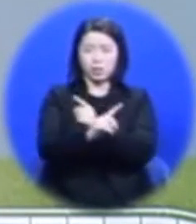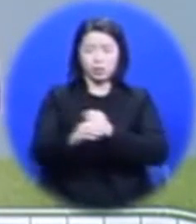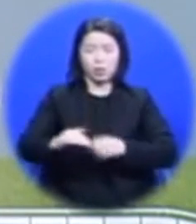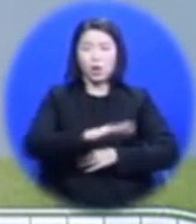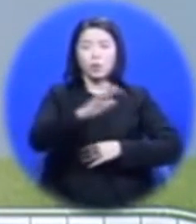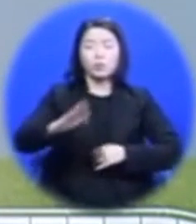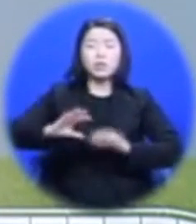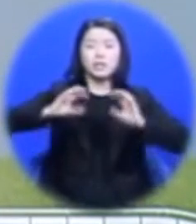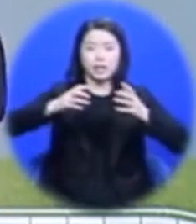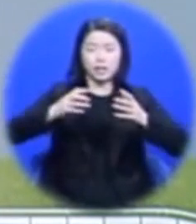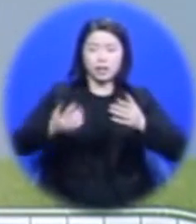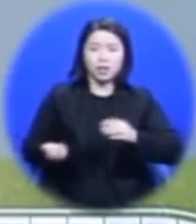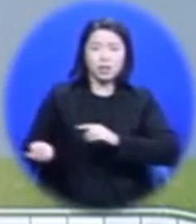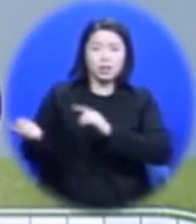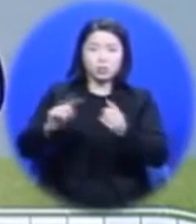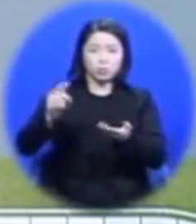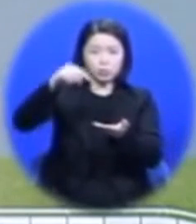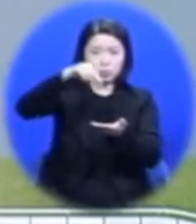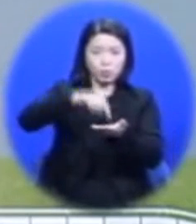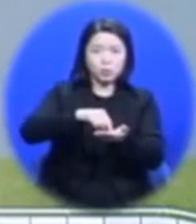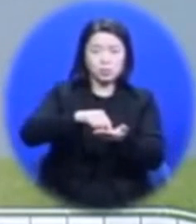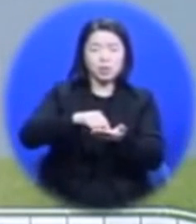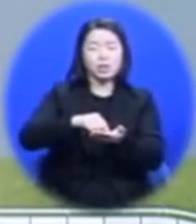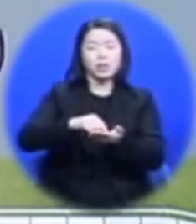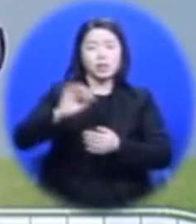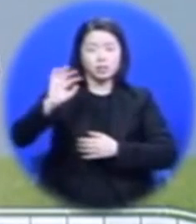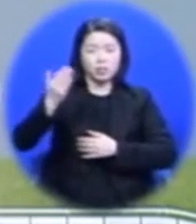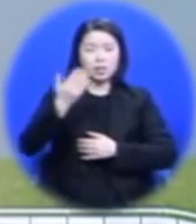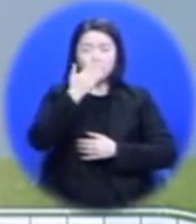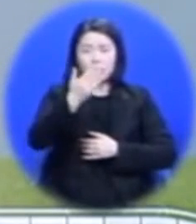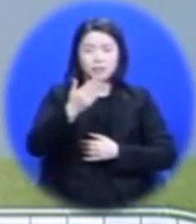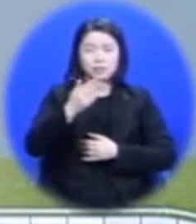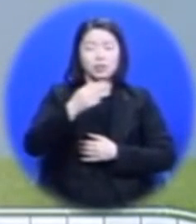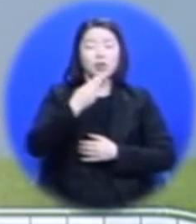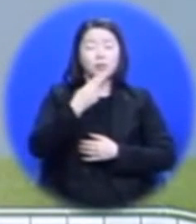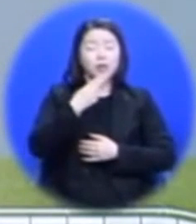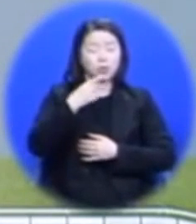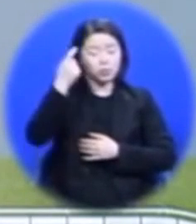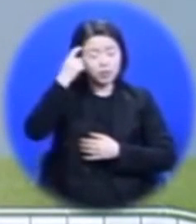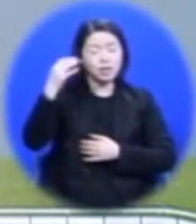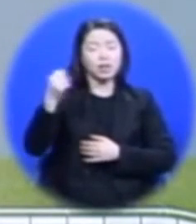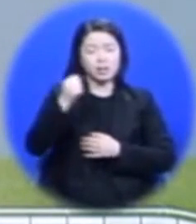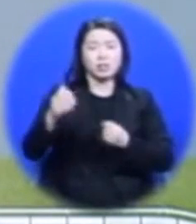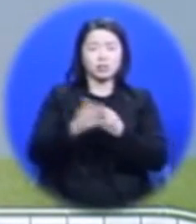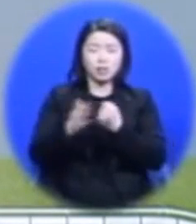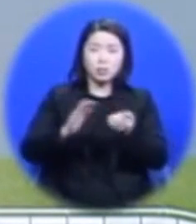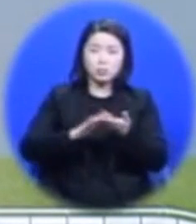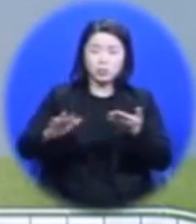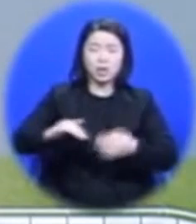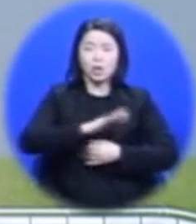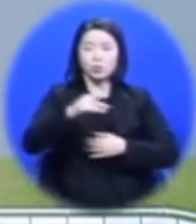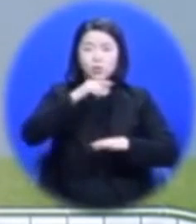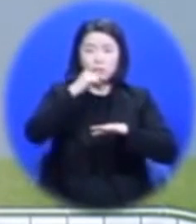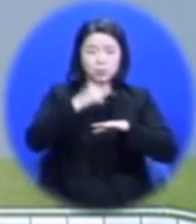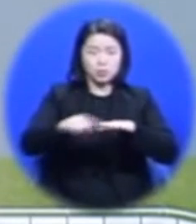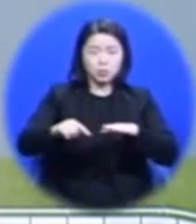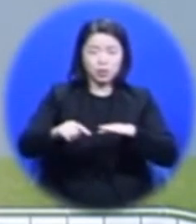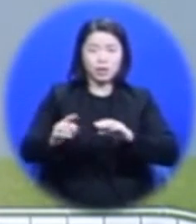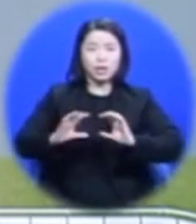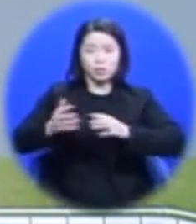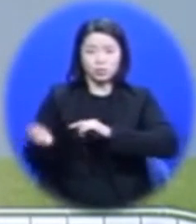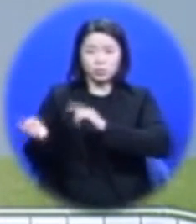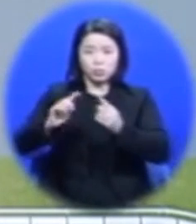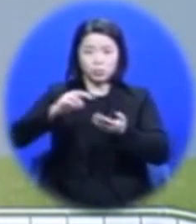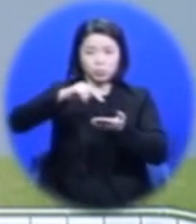우리나라가 독립이 될 가능성이 없다고 판단됐습니다. 우리 민족의 독립에 대한 꿈을